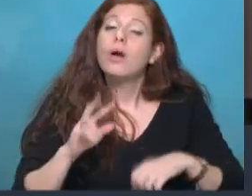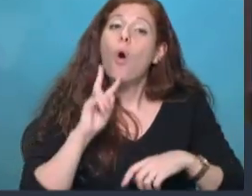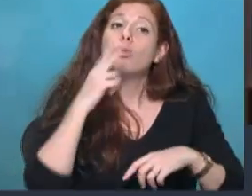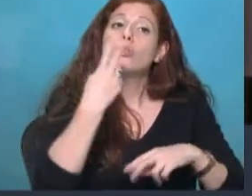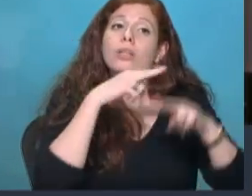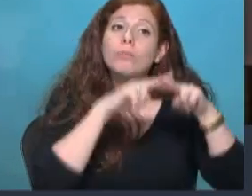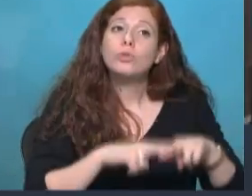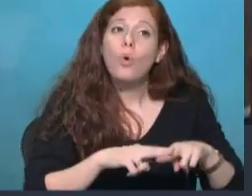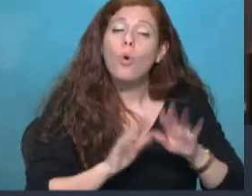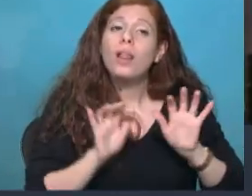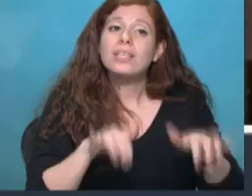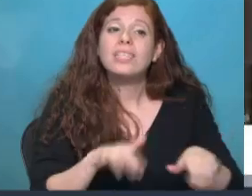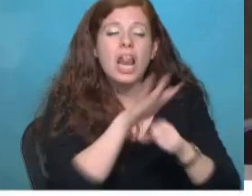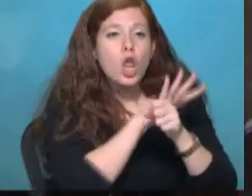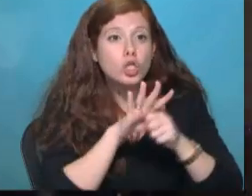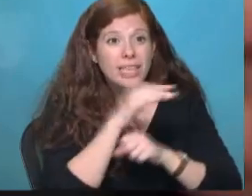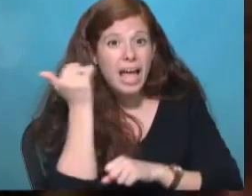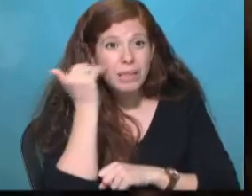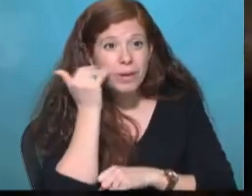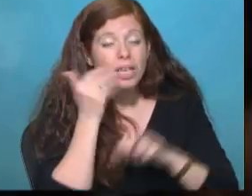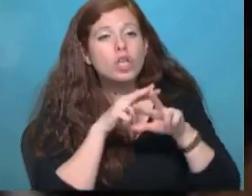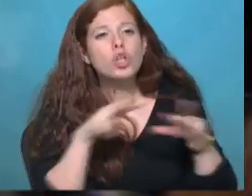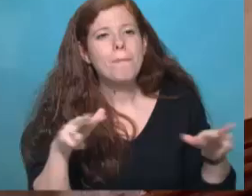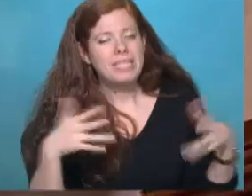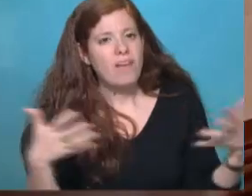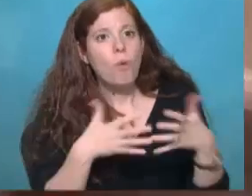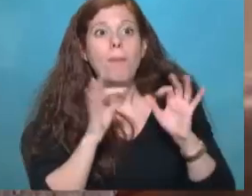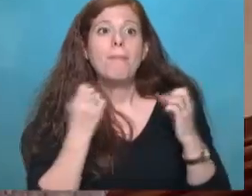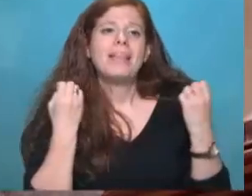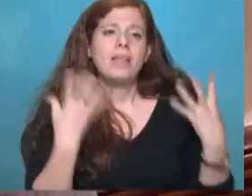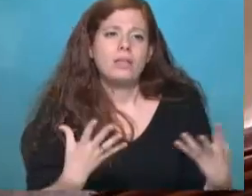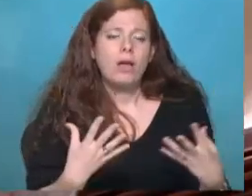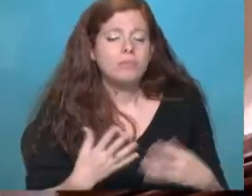לשכנע את אמריקה שמצב האומה אכן נהדר. נתן גוטמן, וושינגטון.